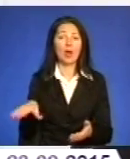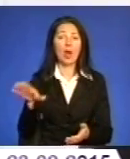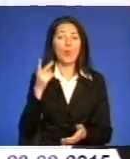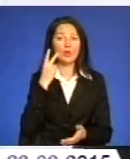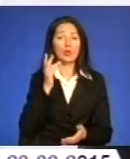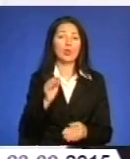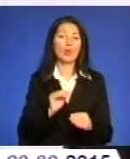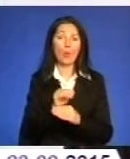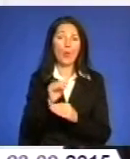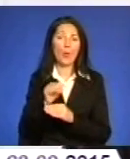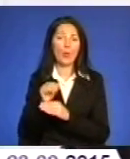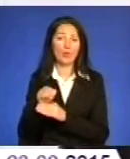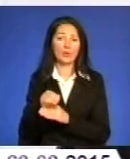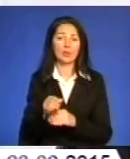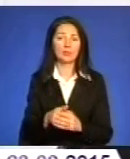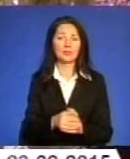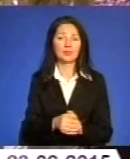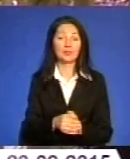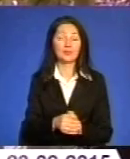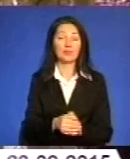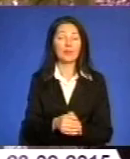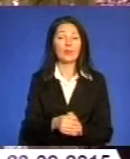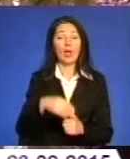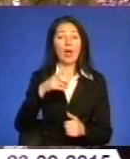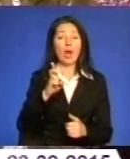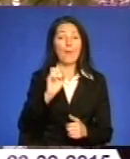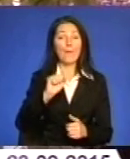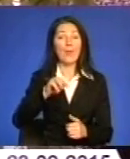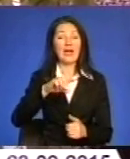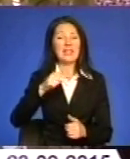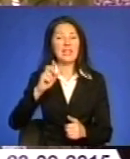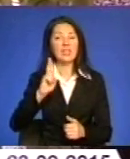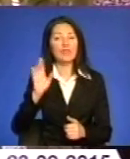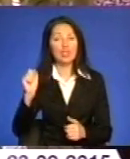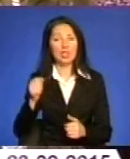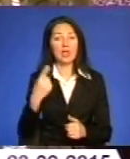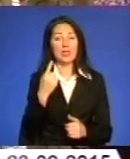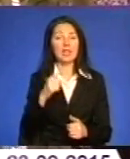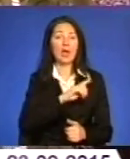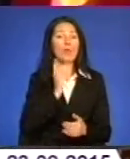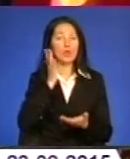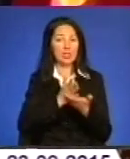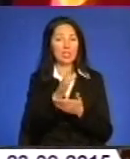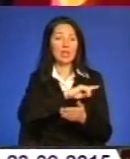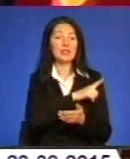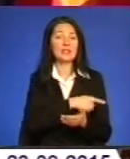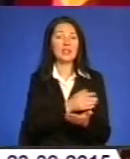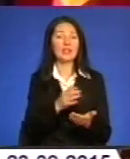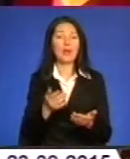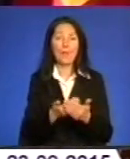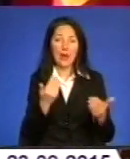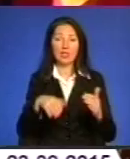будемо поповнювати, поповнювати і поповнювати. «Батьківщина» – єдина політична сила, де передвиборчу кампанію кожен